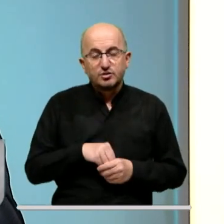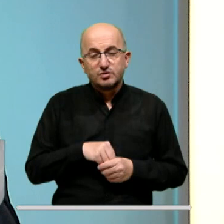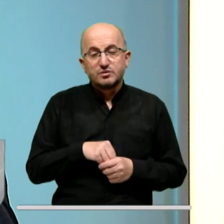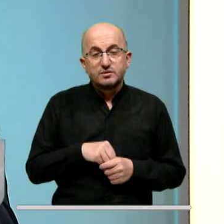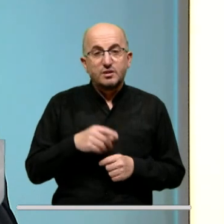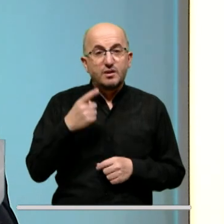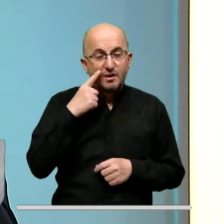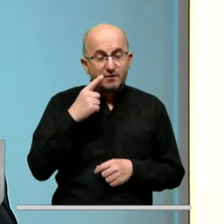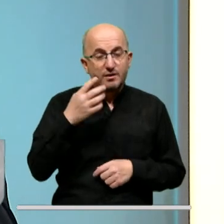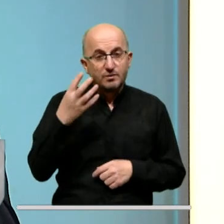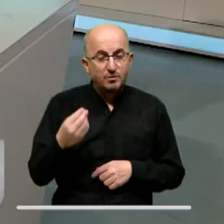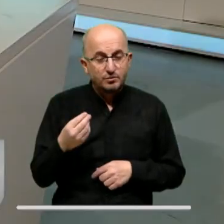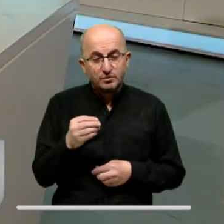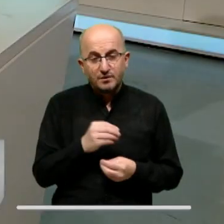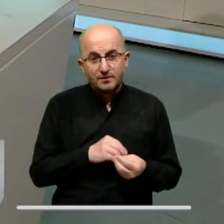faizli işlemlerdir